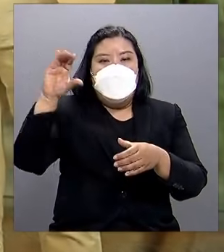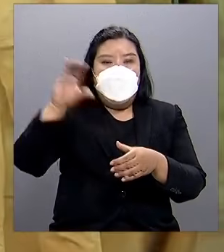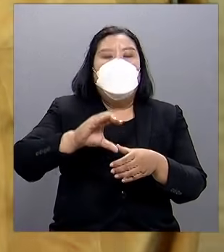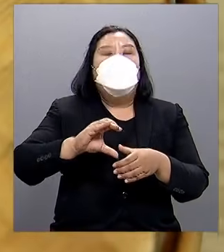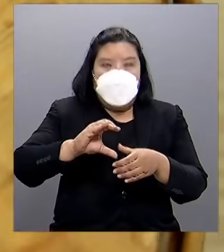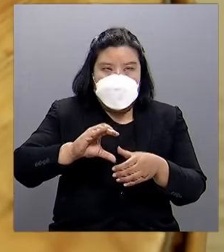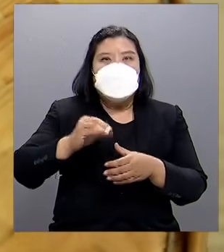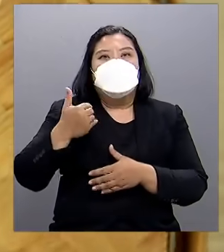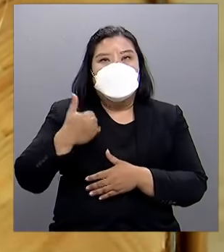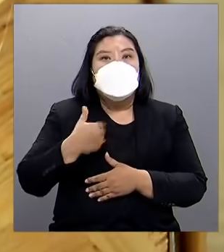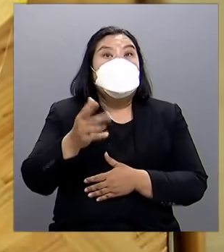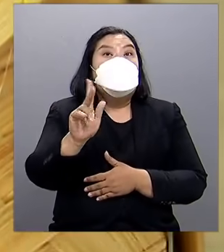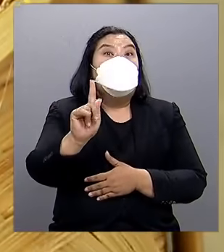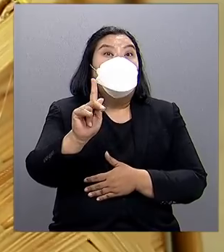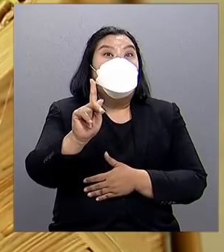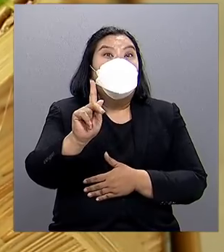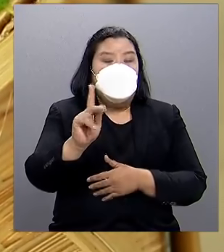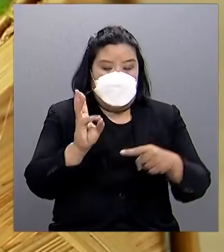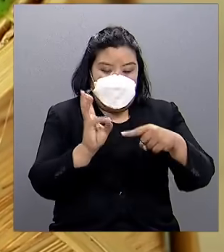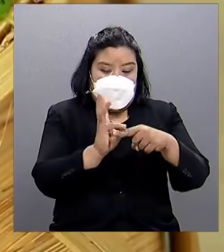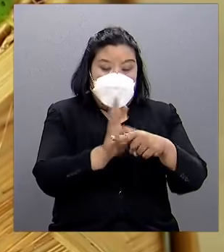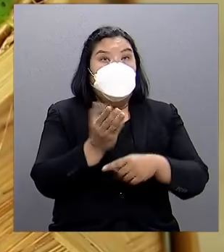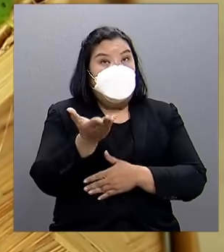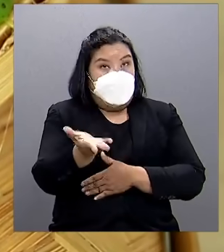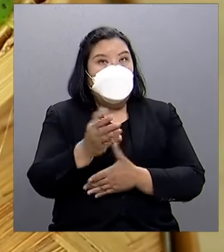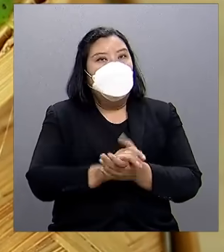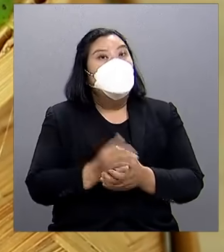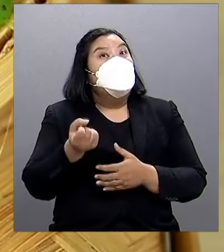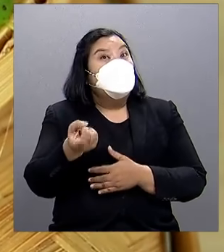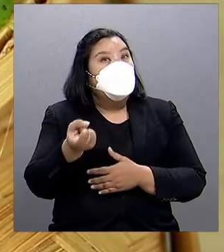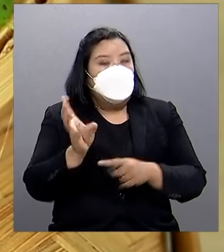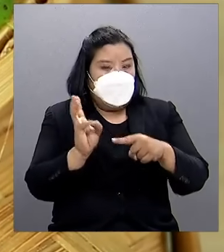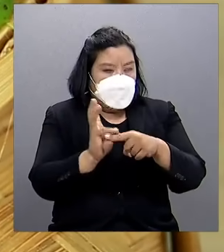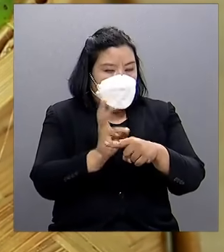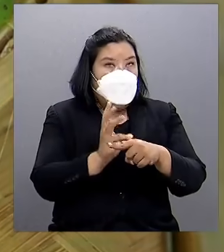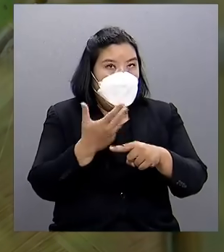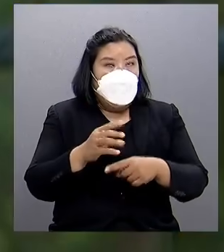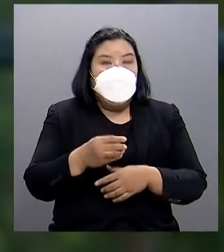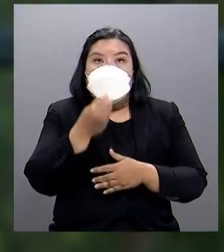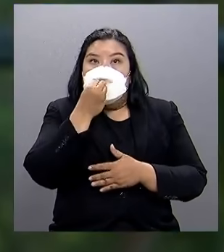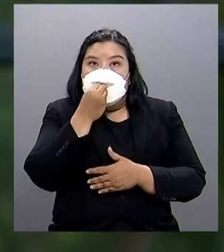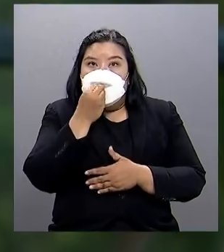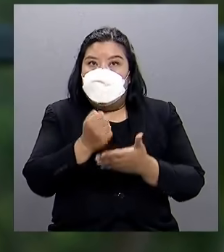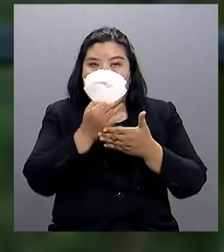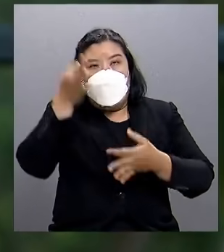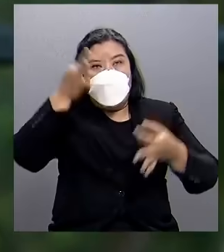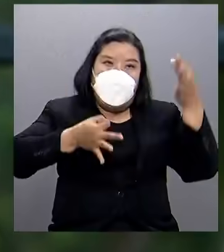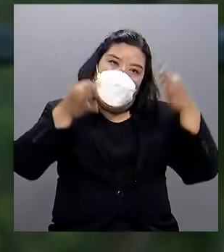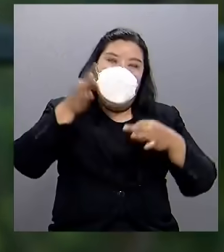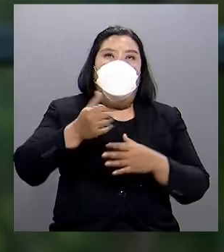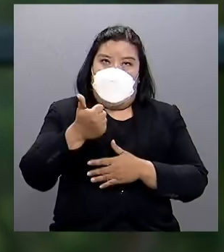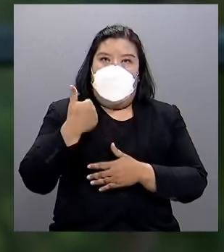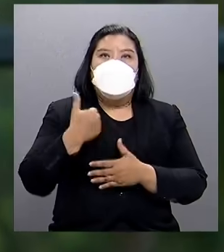ดหรือพริกไทยดำเองเนี่ยจะมีสารพวกพิเพอรีนครับตัวนี้ก็ช่วยในกระบวนการเผาผลาญไขมันของร่างกายนะครับแต่ว่ามีอยู่ช่วง